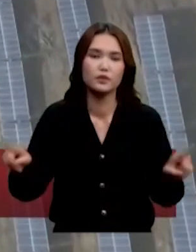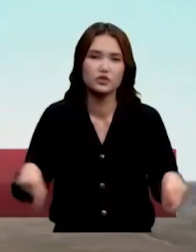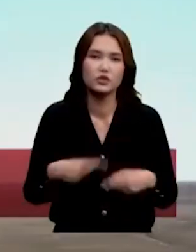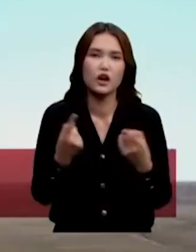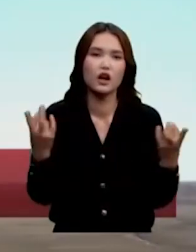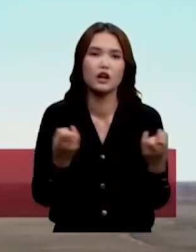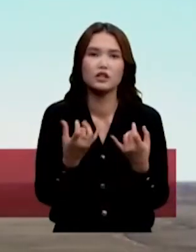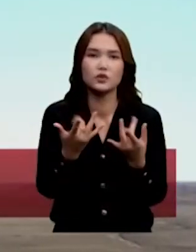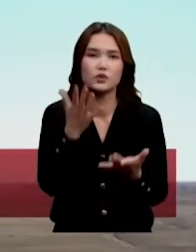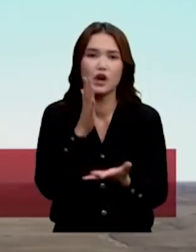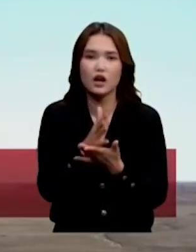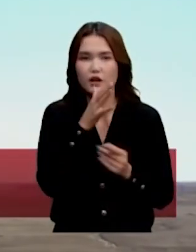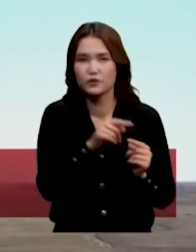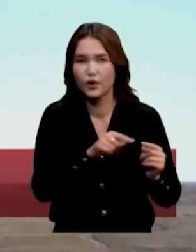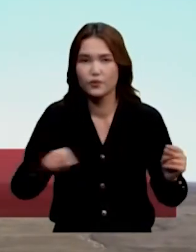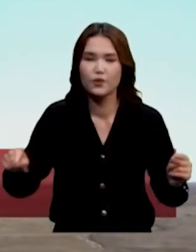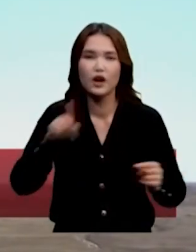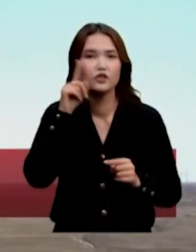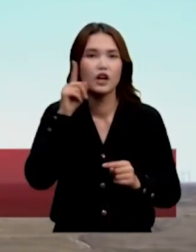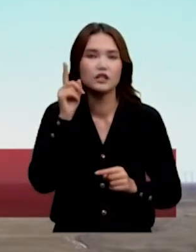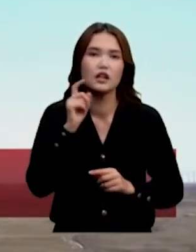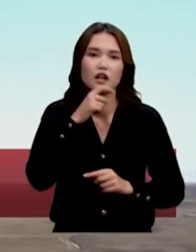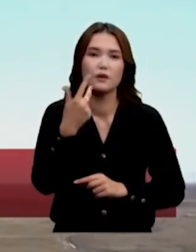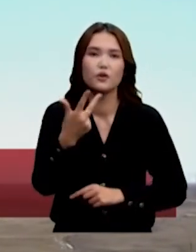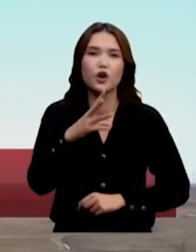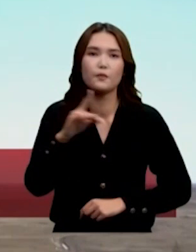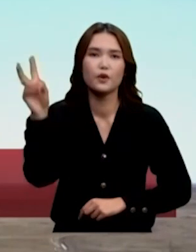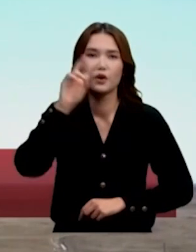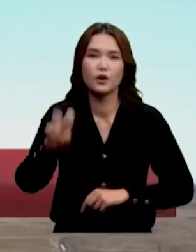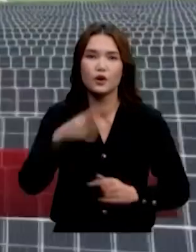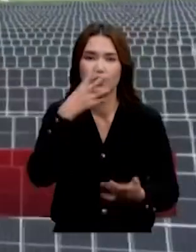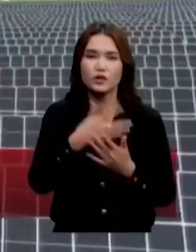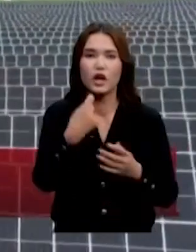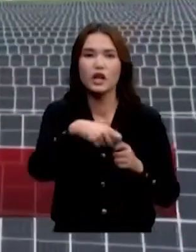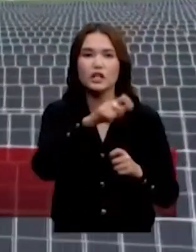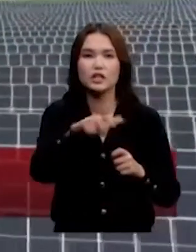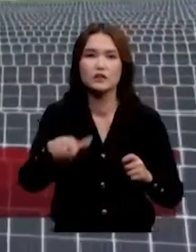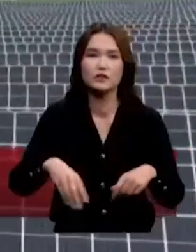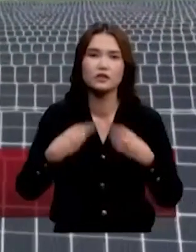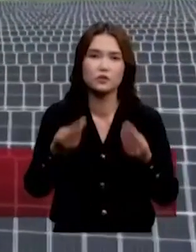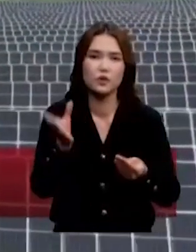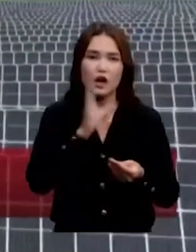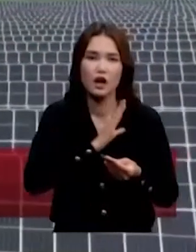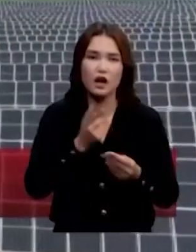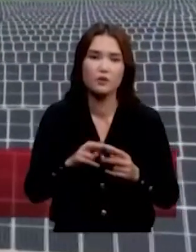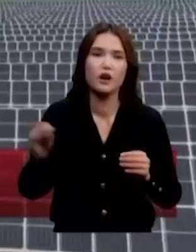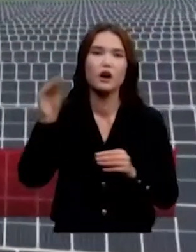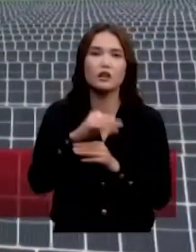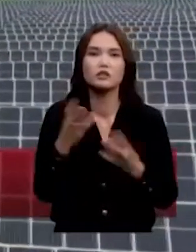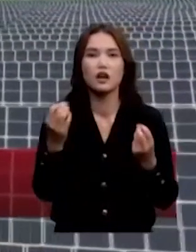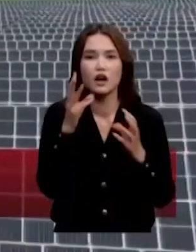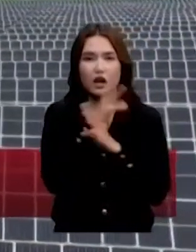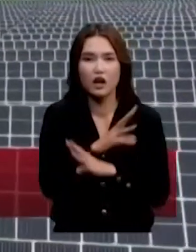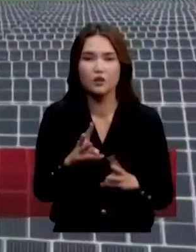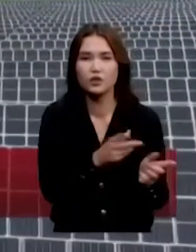етеді. Десе де осы уақытқа дейін жасыл экономикаға 3 миллиард долларға жуық инвестиция тартылған. Еуропалық одақ тағы қаржы